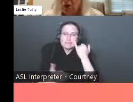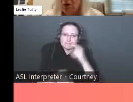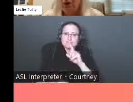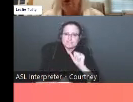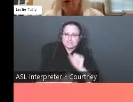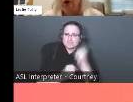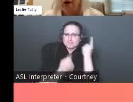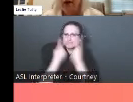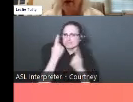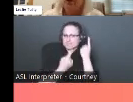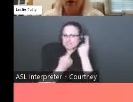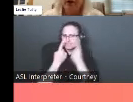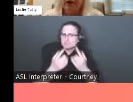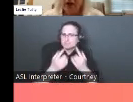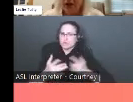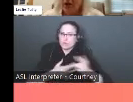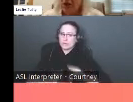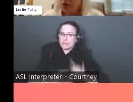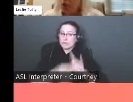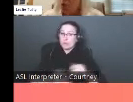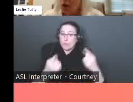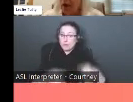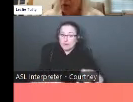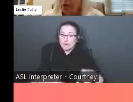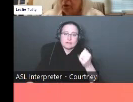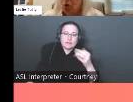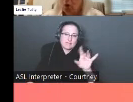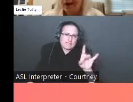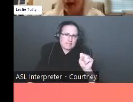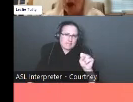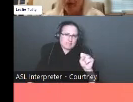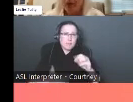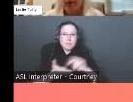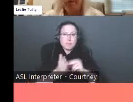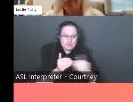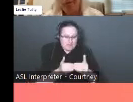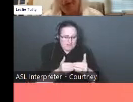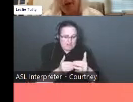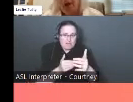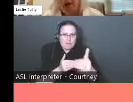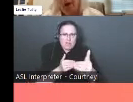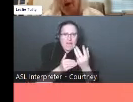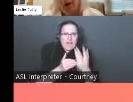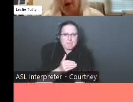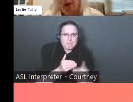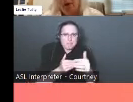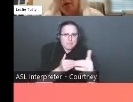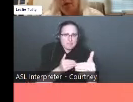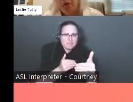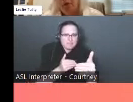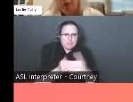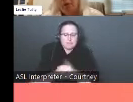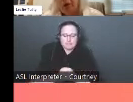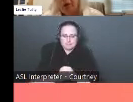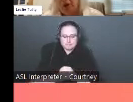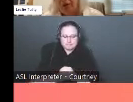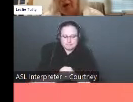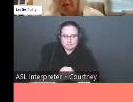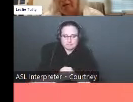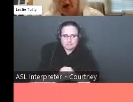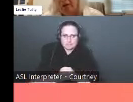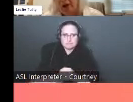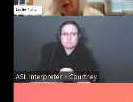portes en 1973. Mais la violence conjugale n'a été considérée comme une préoccupation clinique qu'à partir des